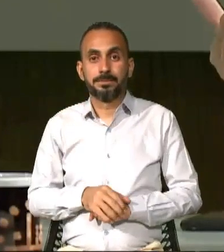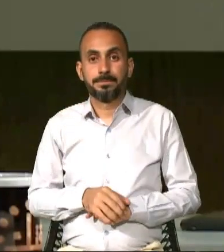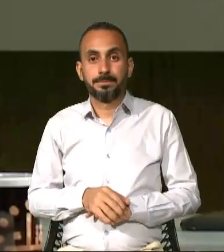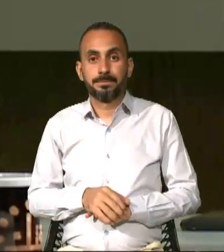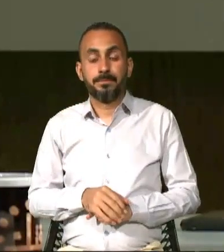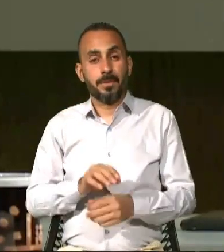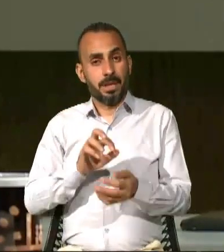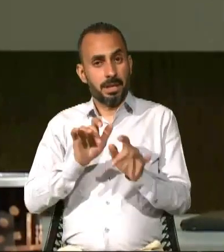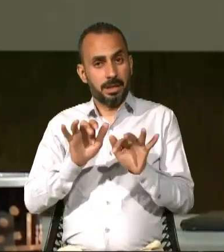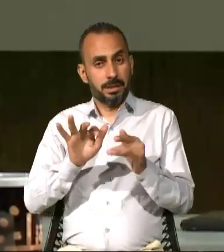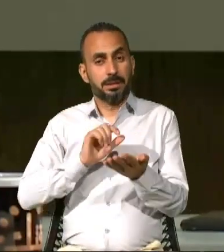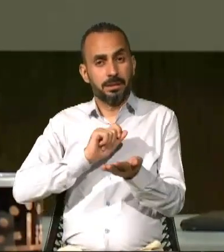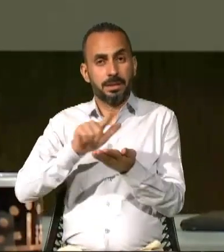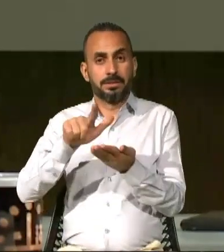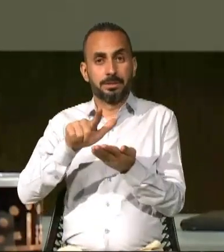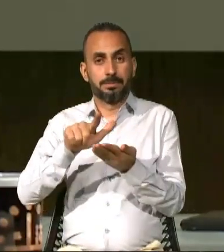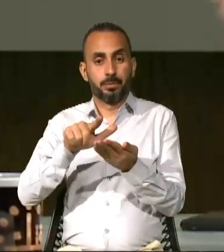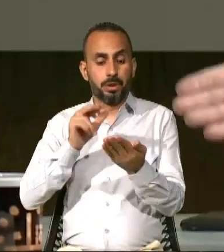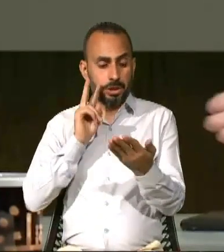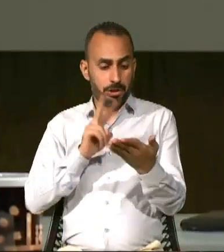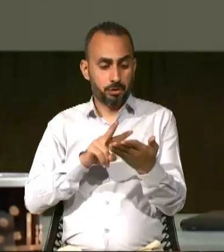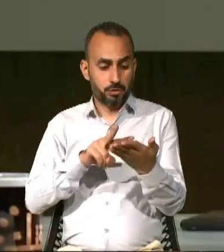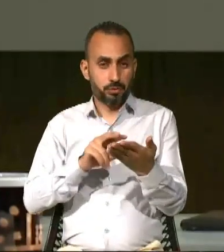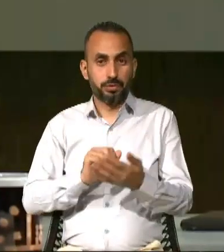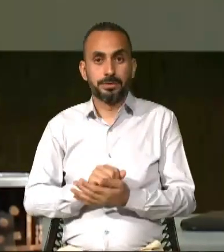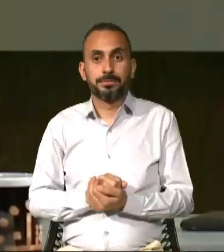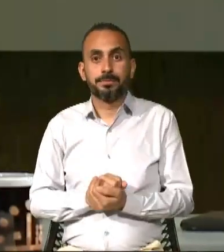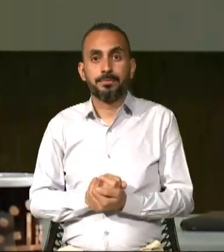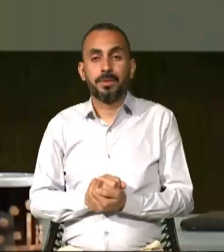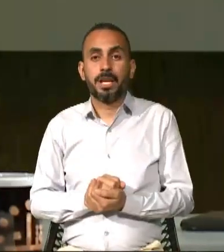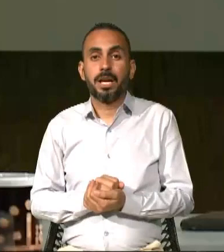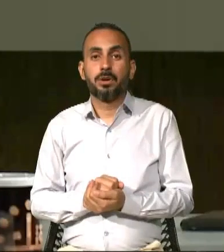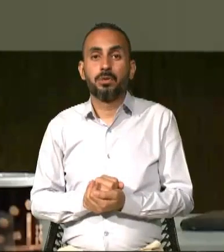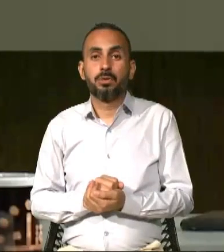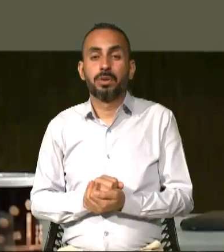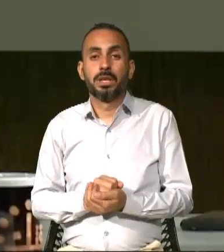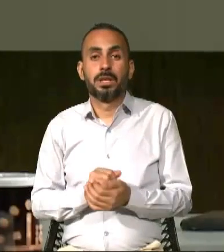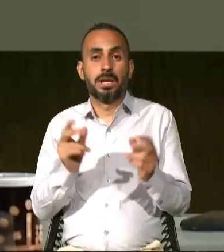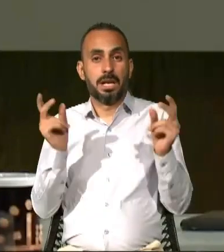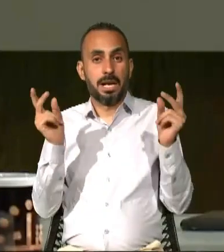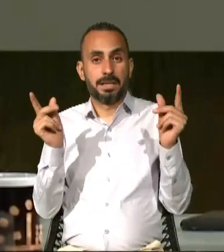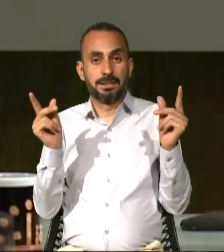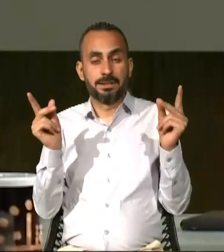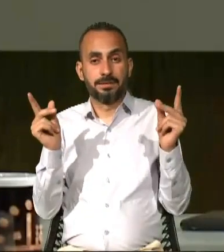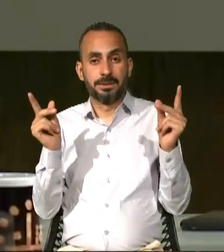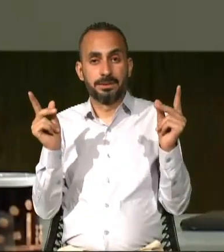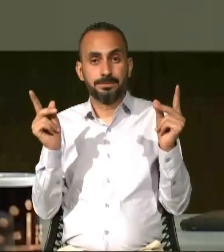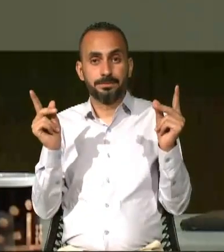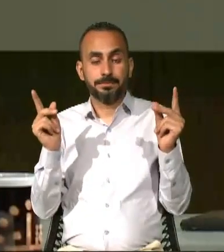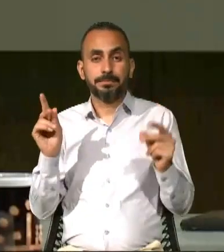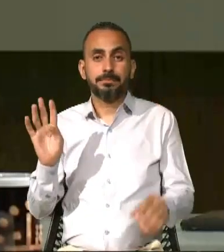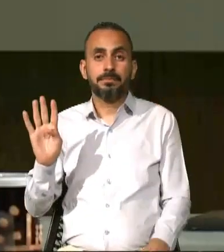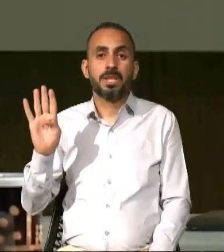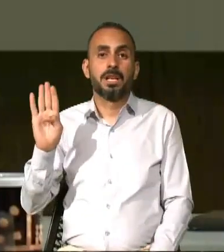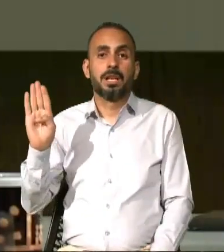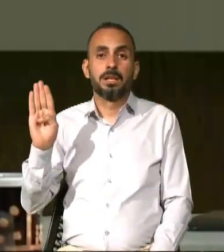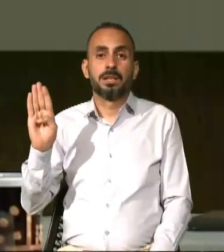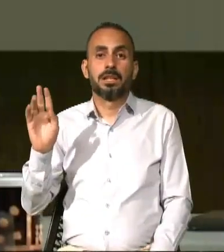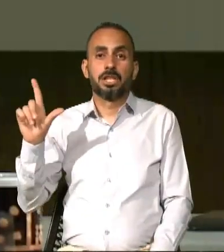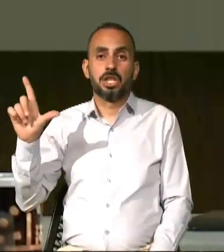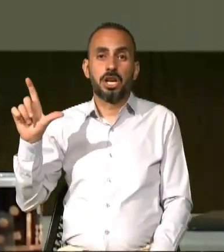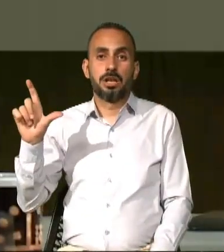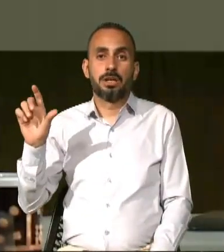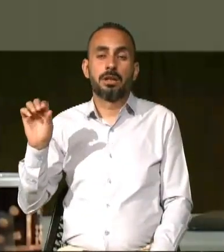اكتب، برضه هيوصل لنا. يعني اكتب قول في صفحه الكارما او عندنا في جواتك او في اي حاجه موجوده عندك، او